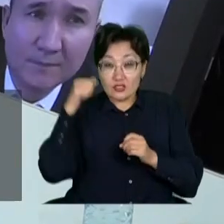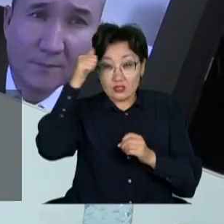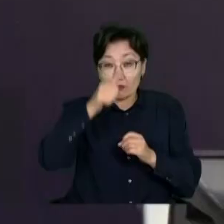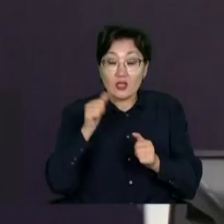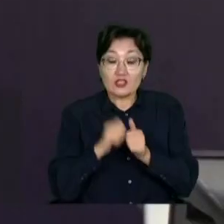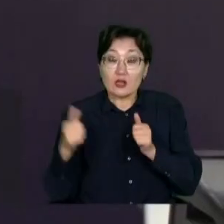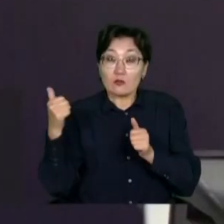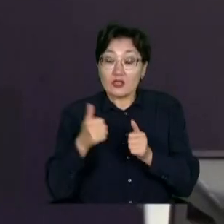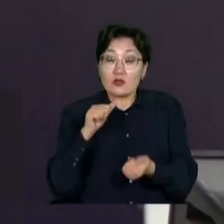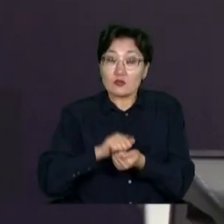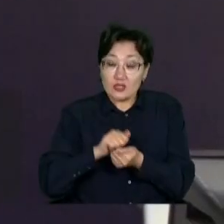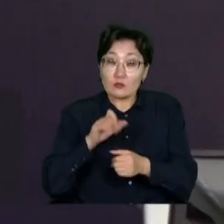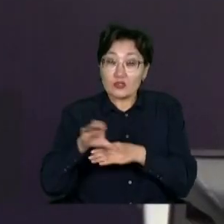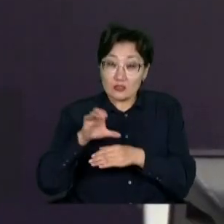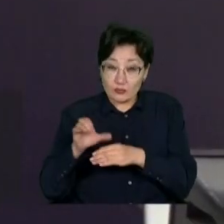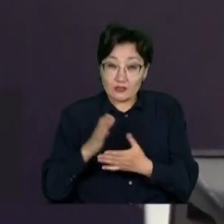апта сайын шығып келеді.